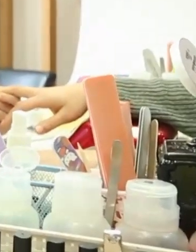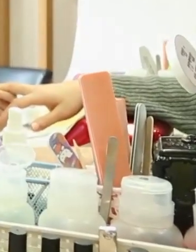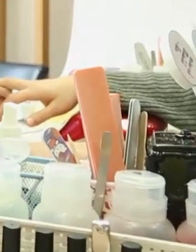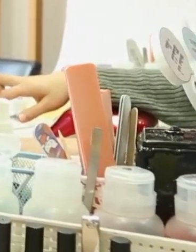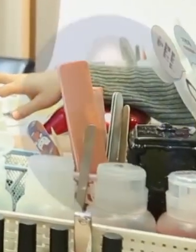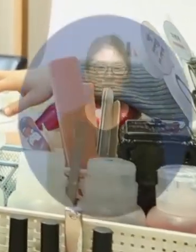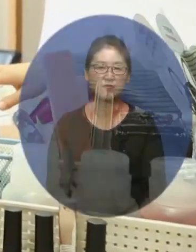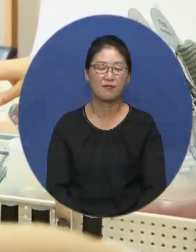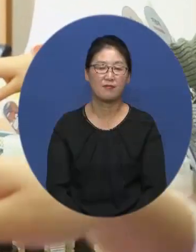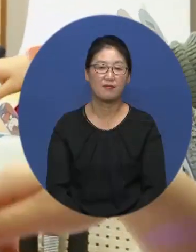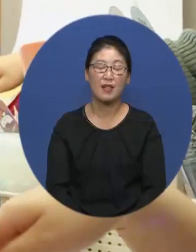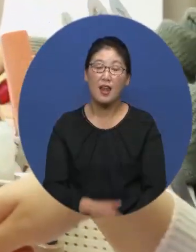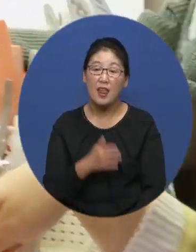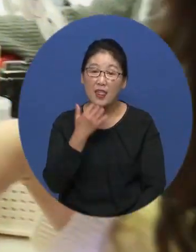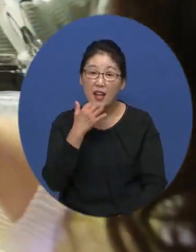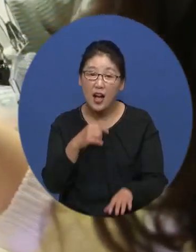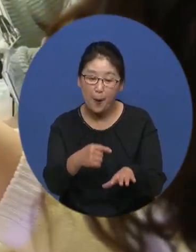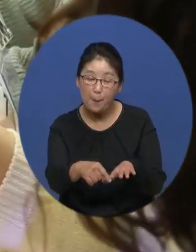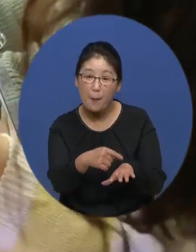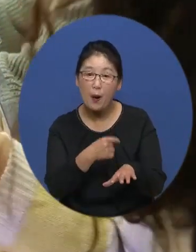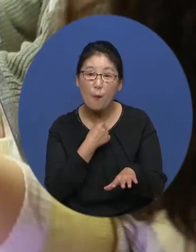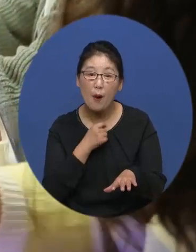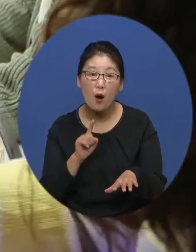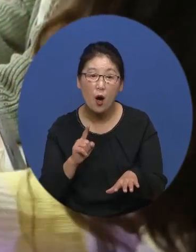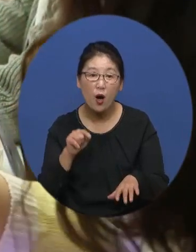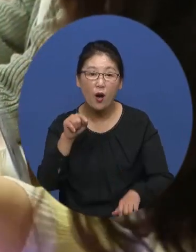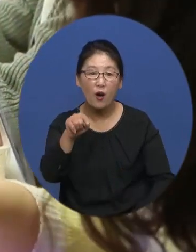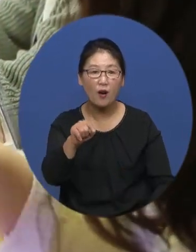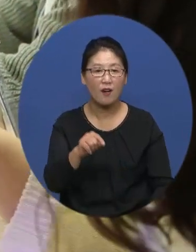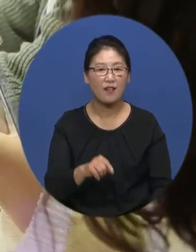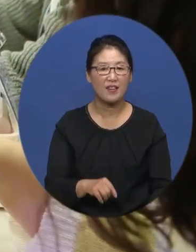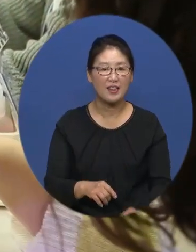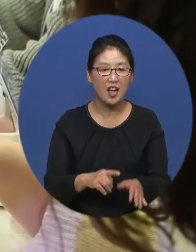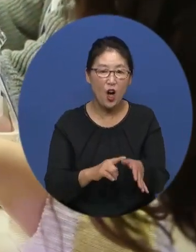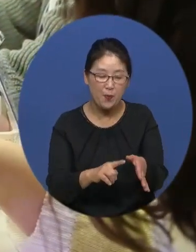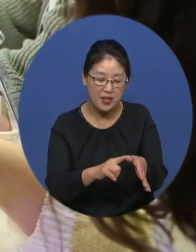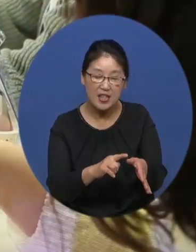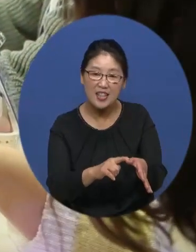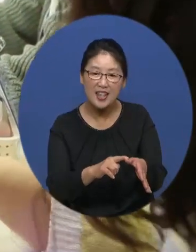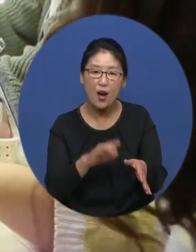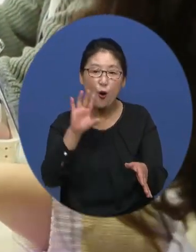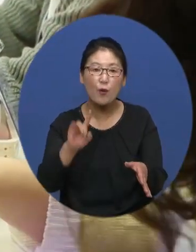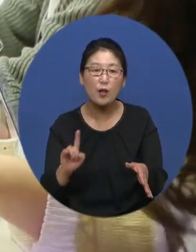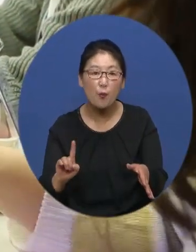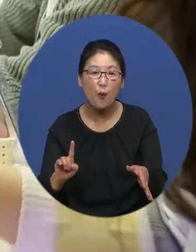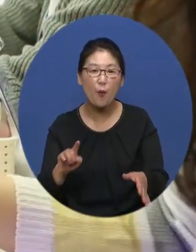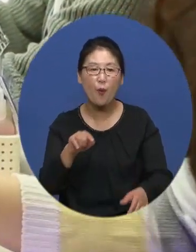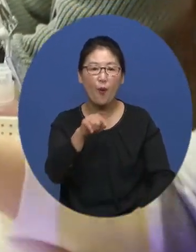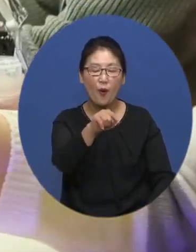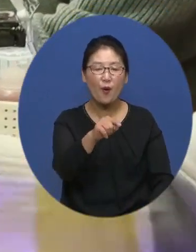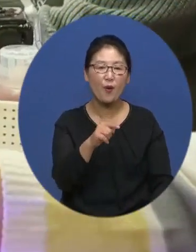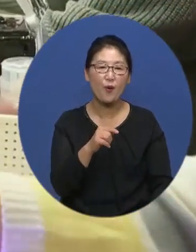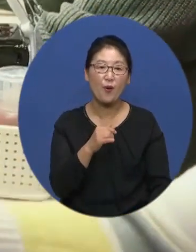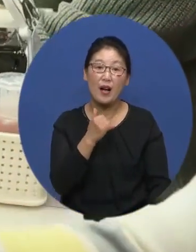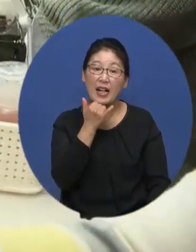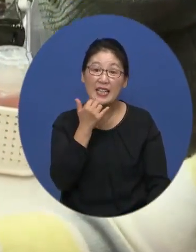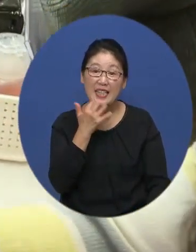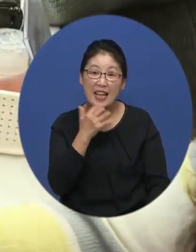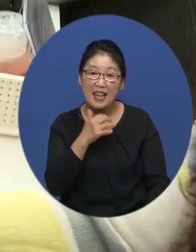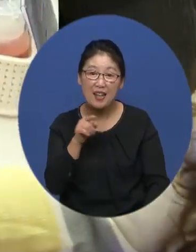색깔 어떻게 발라드릴까요? 어떤 게 엄지야 느낌? 조금 갈대금 많이 하세요. 아, 이걸로